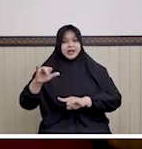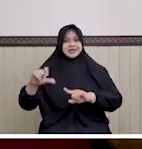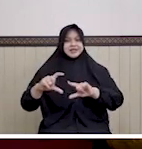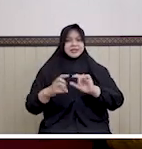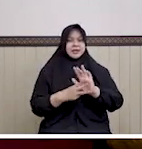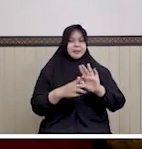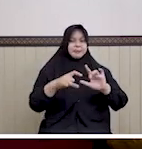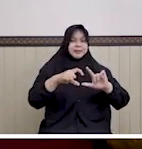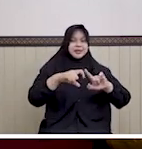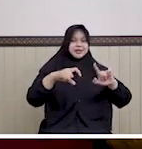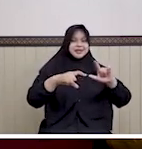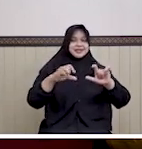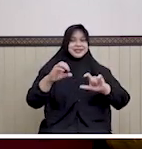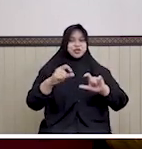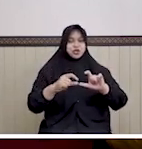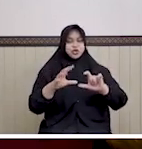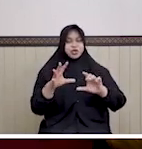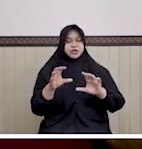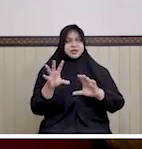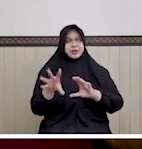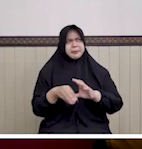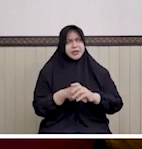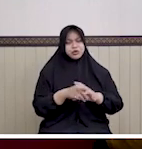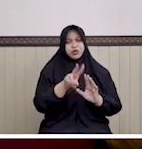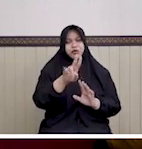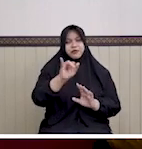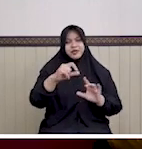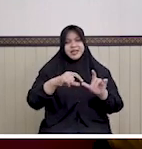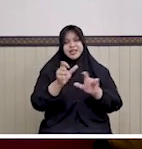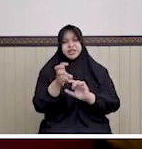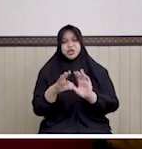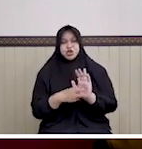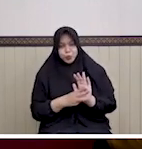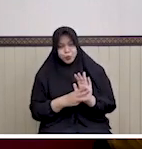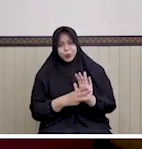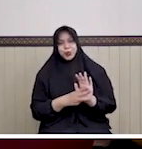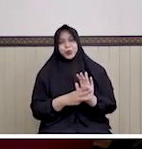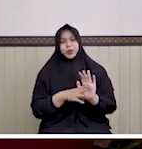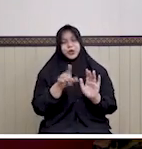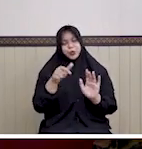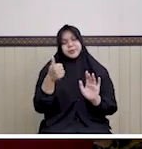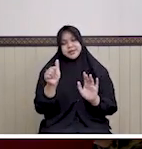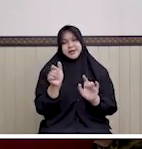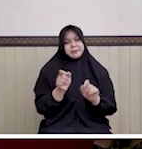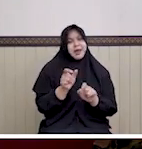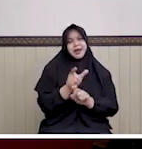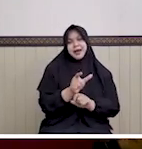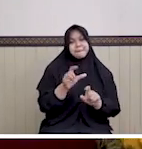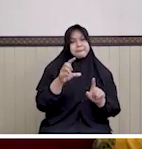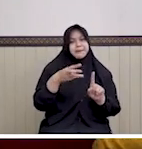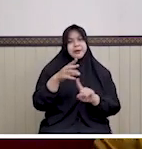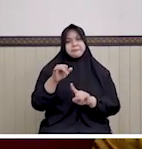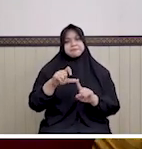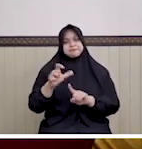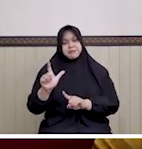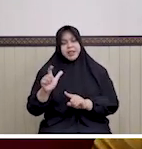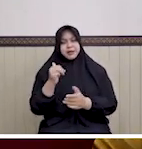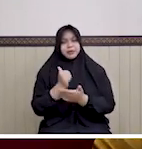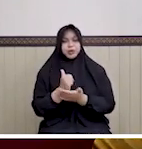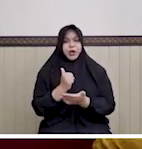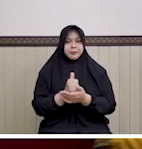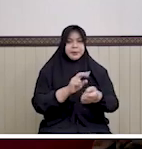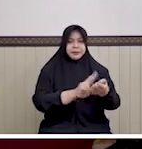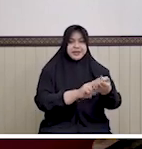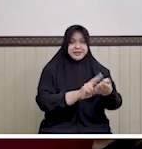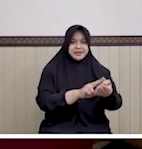visum saya game fishing ya visum yang disita itu saya pernah mendengar itu karena kebetulan skrining nya skrining atau apa